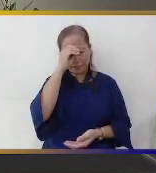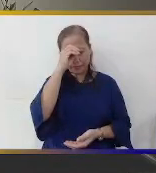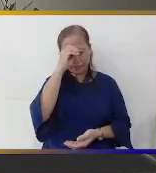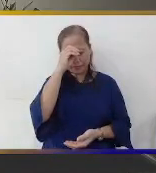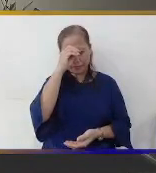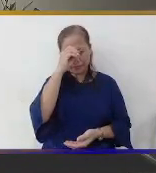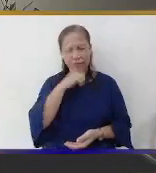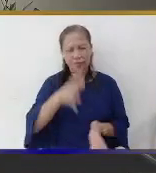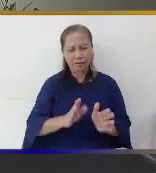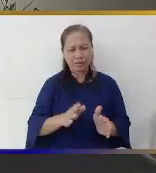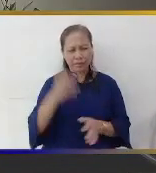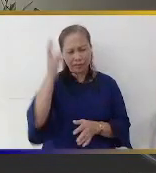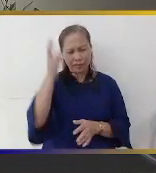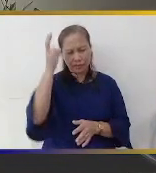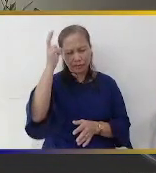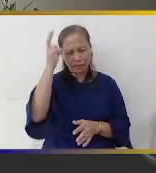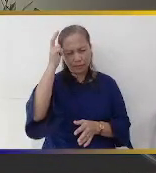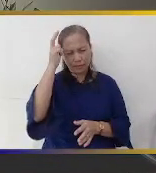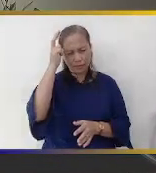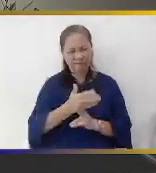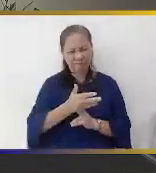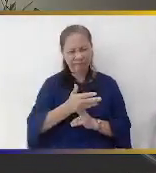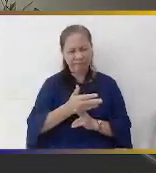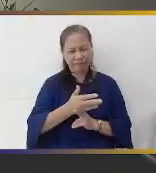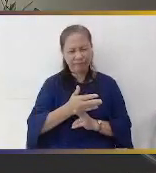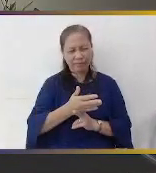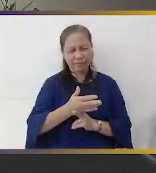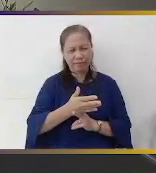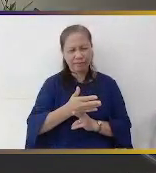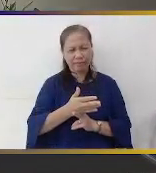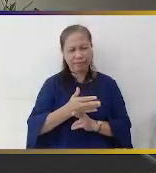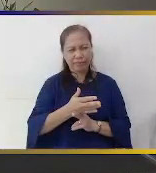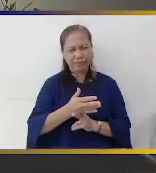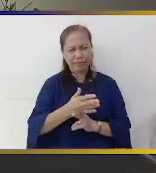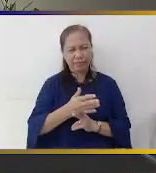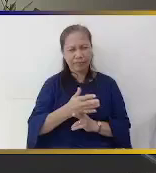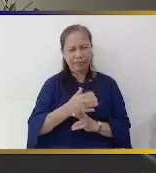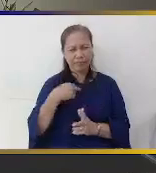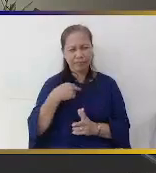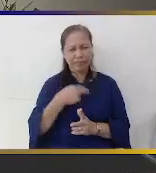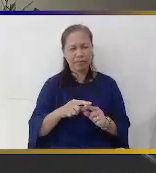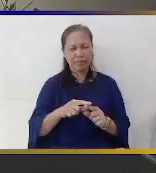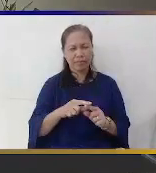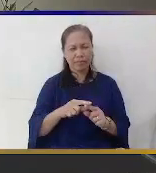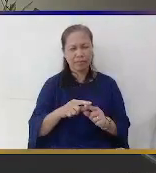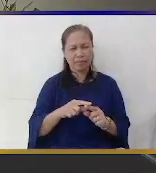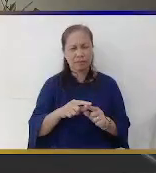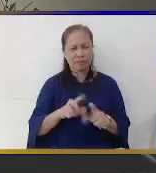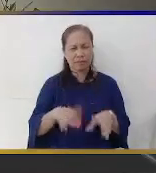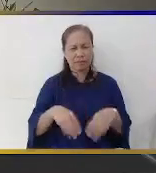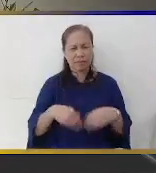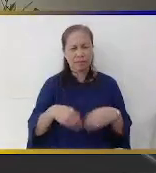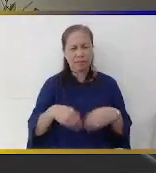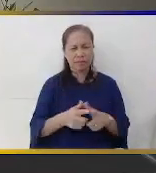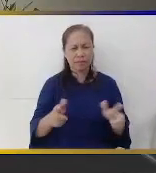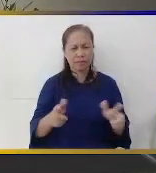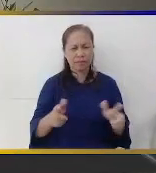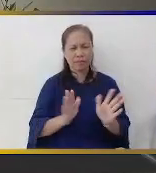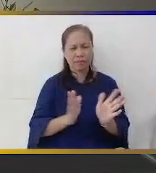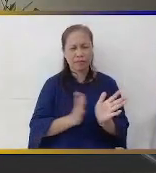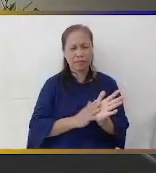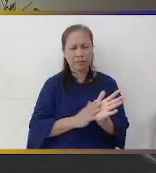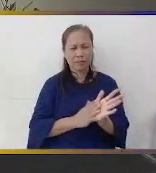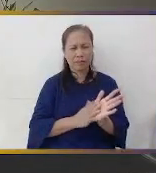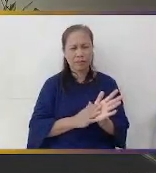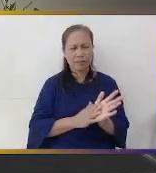pahintulutan na ang diyablo ay sumingit sa aming kalagitnaan and please continue to give us a Uh Uh great Sunday school time